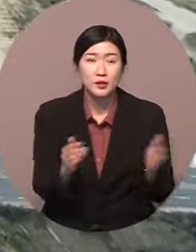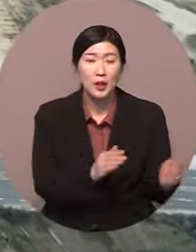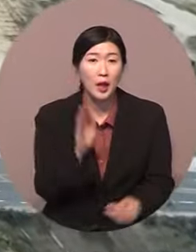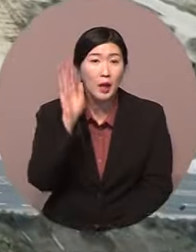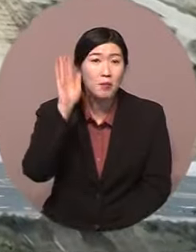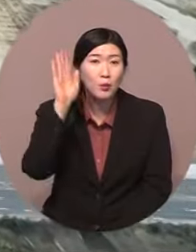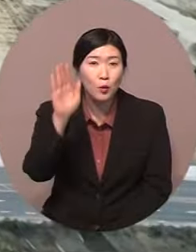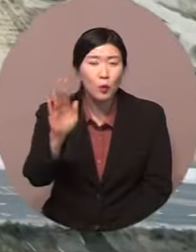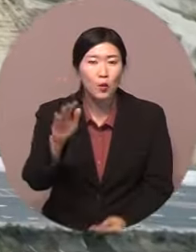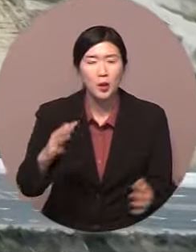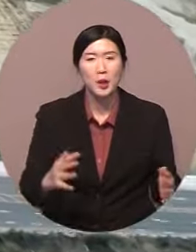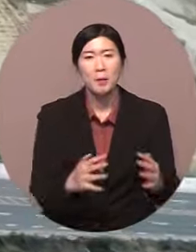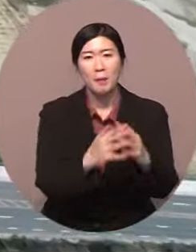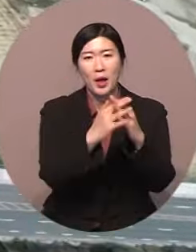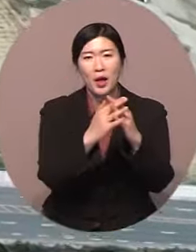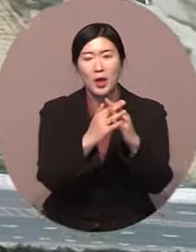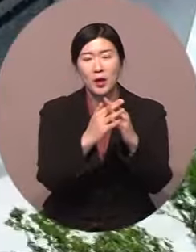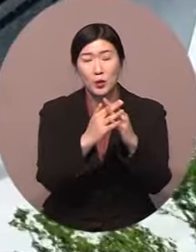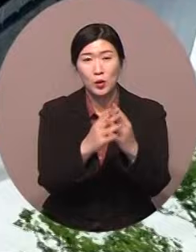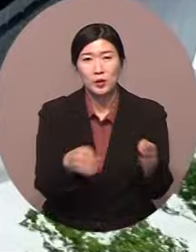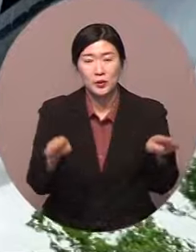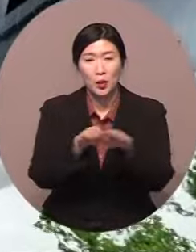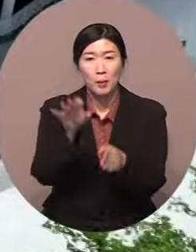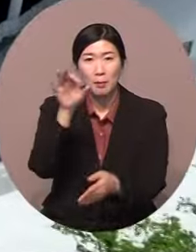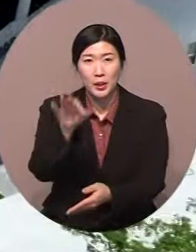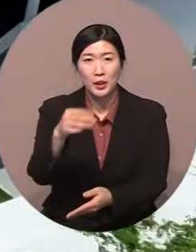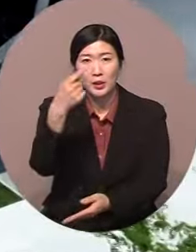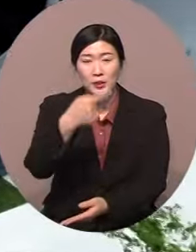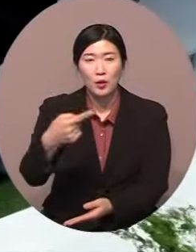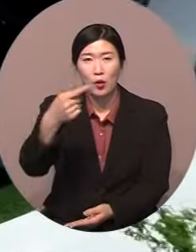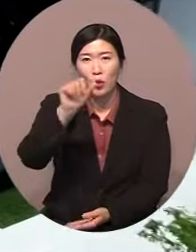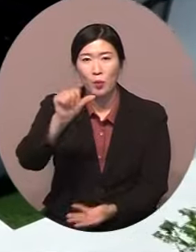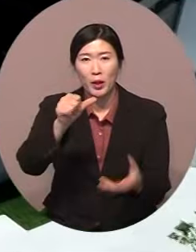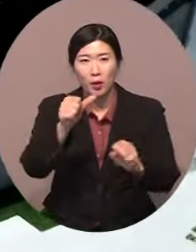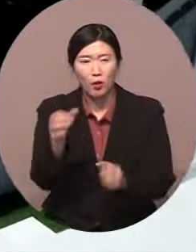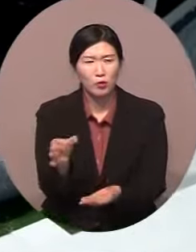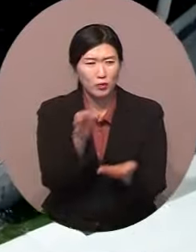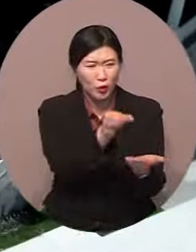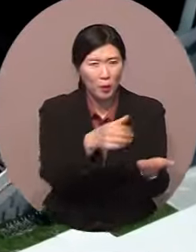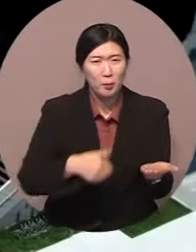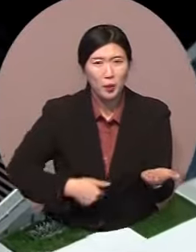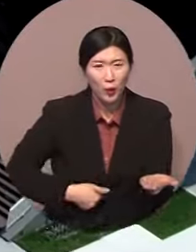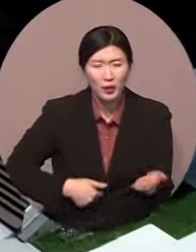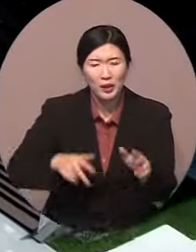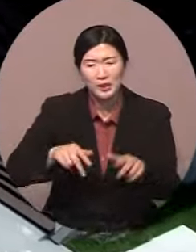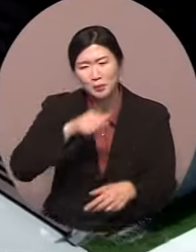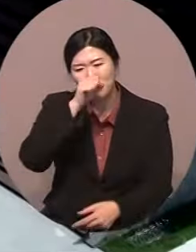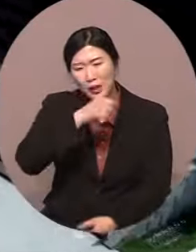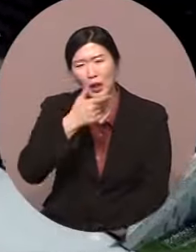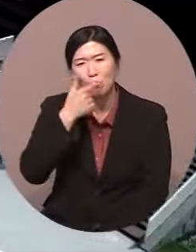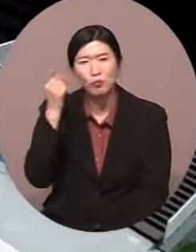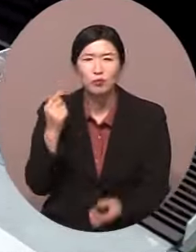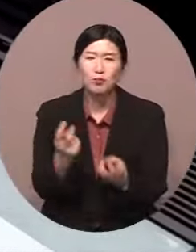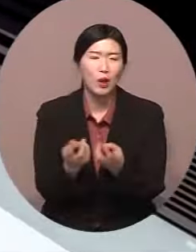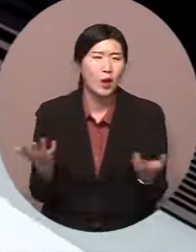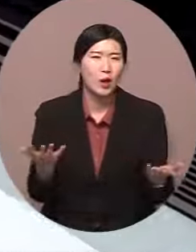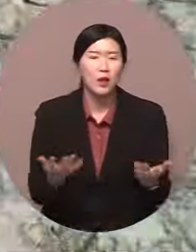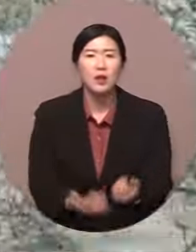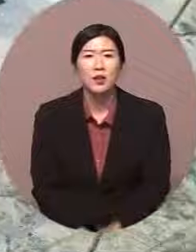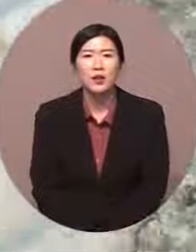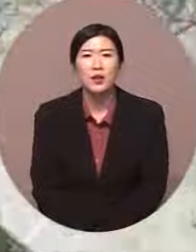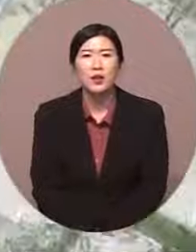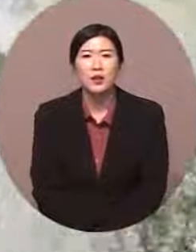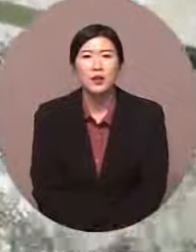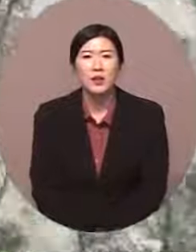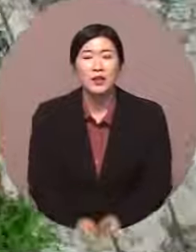행복도시 공공건축물 사업비로 1,500억 원을 부담해야 해 재정난은 심화할 것으로 우려됩니다.